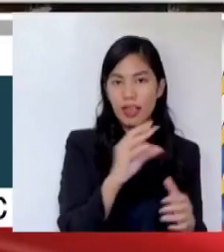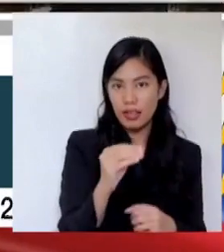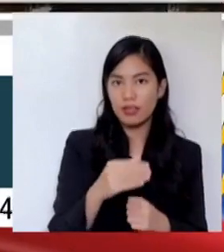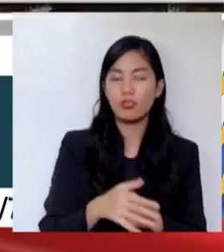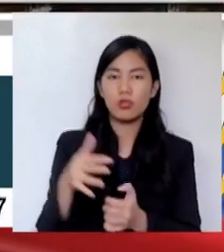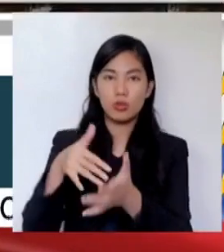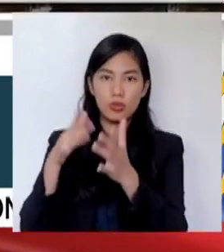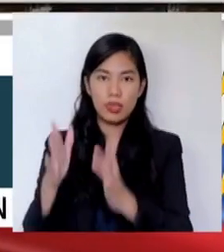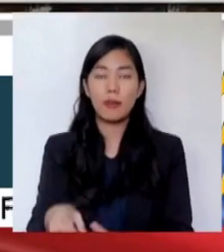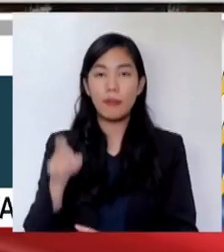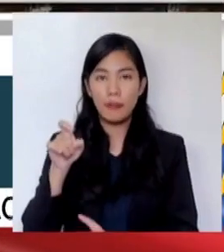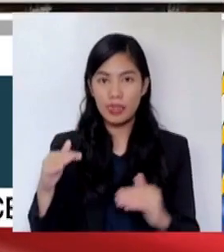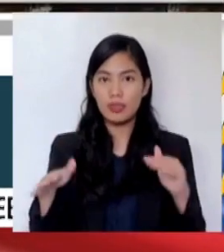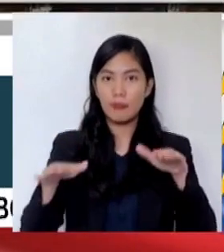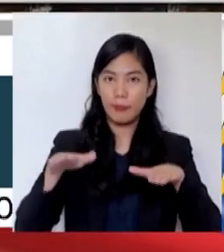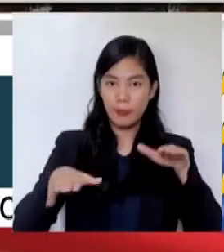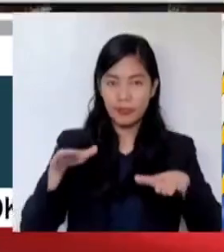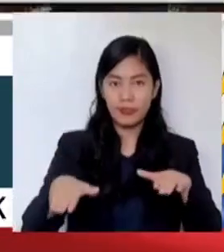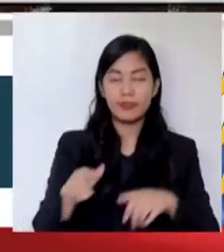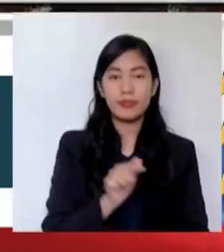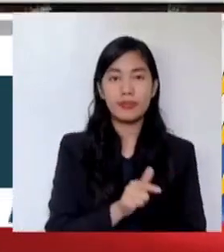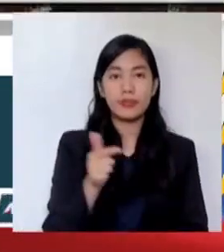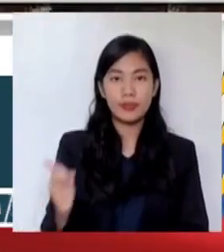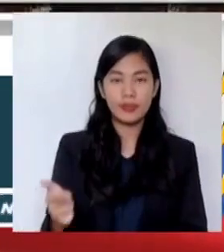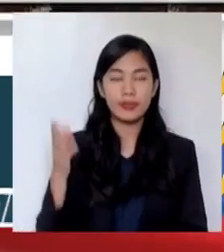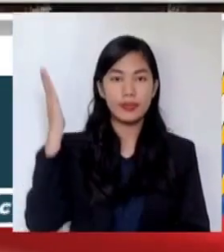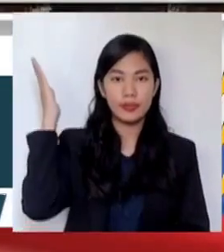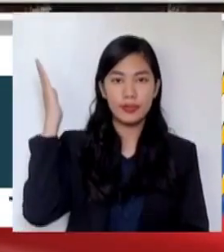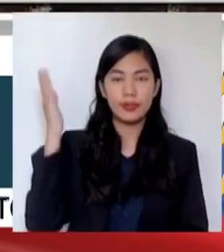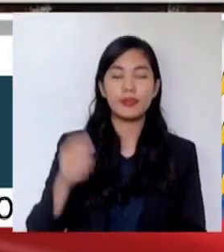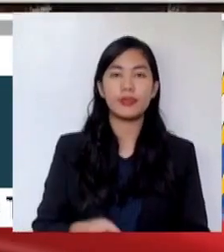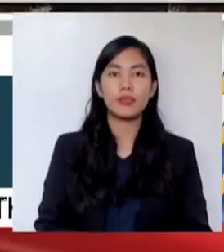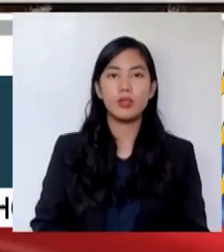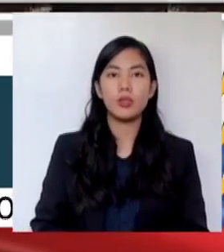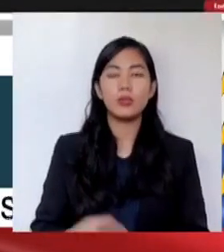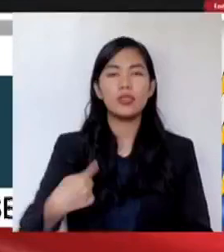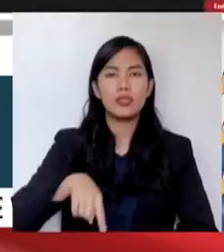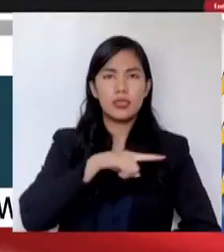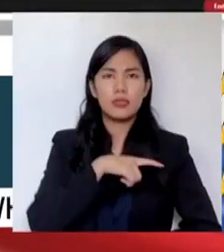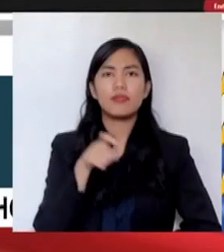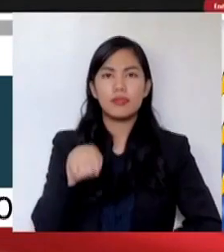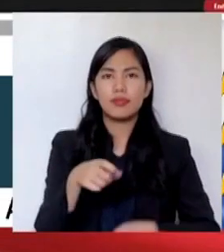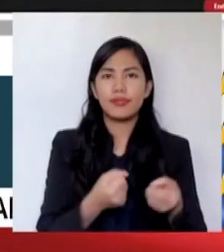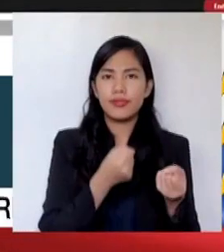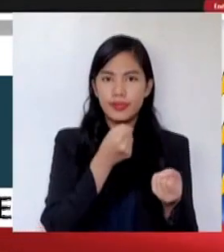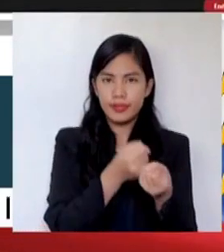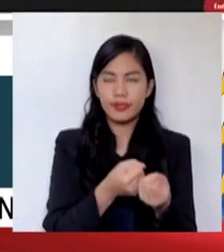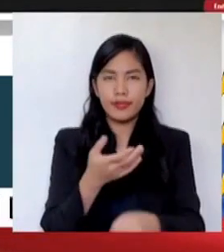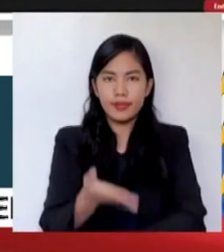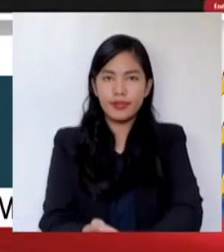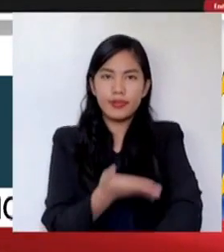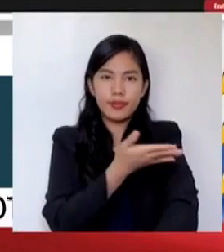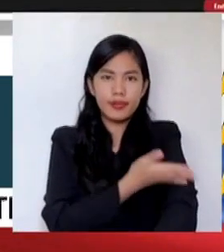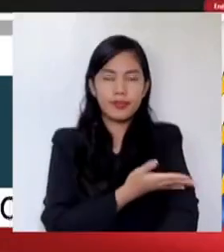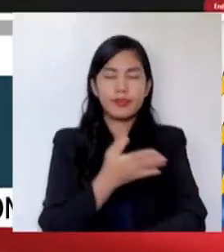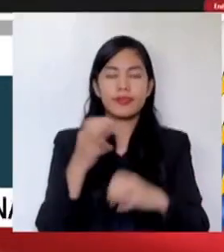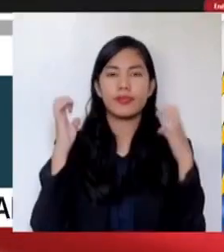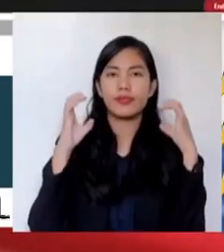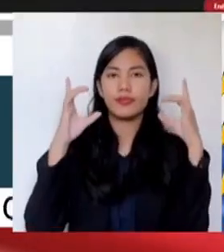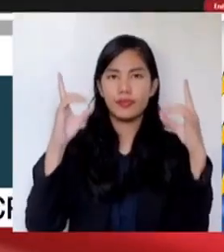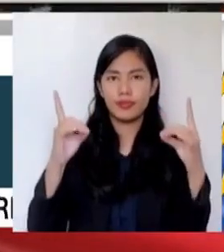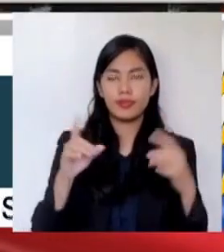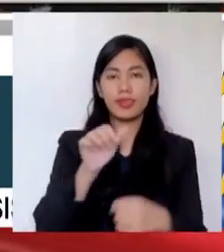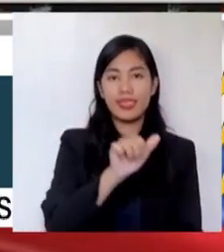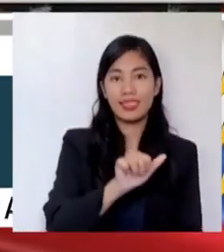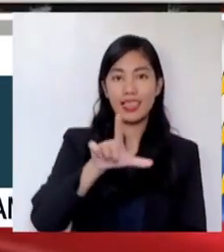po ng palakasin natin yung education, suportahan natin yung mga kabataan, at yung ALS, suportahan